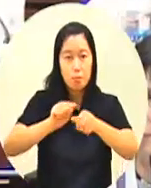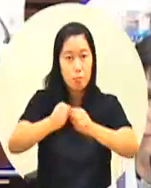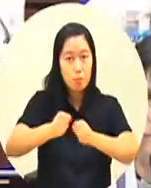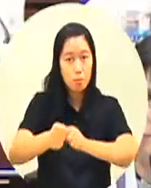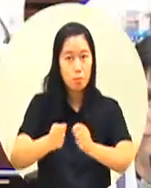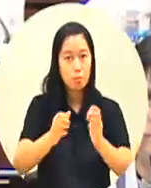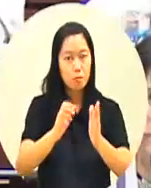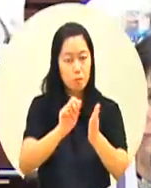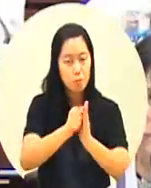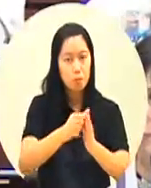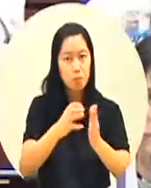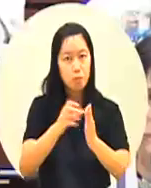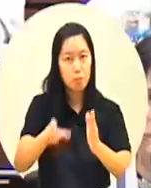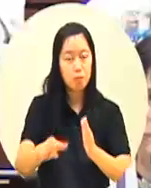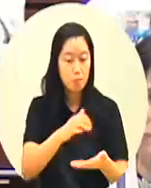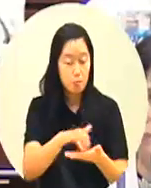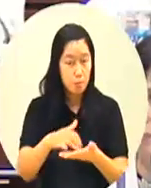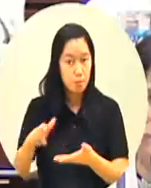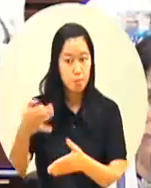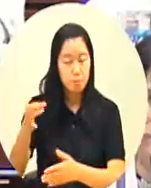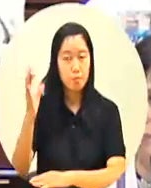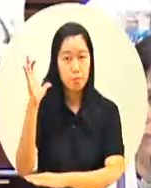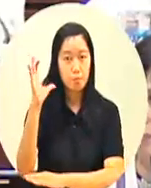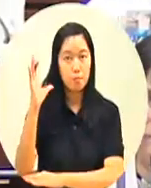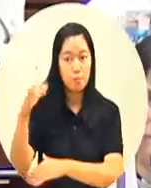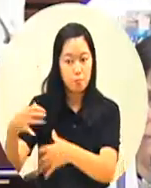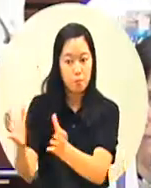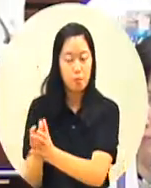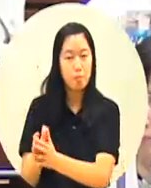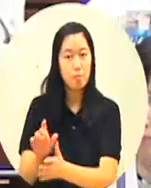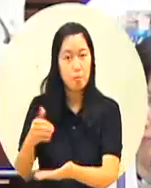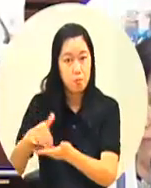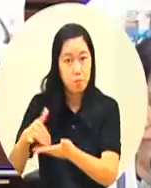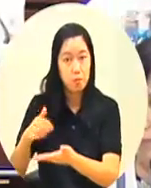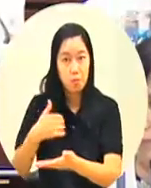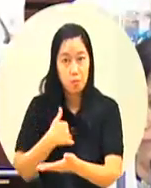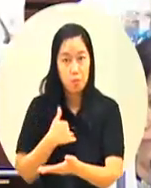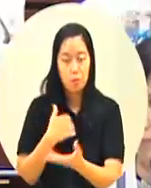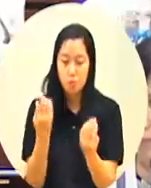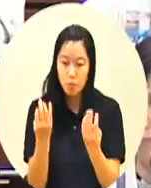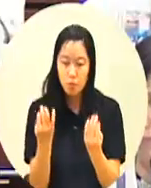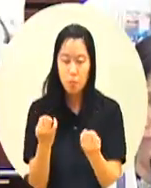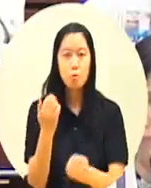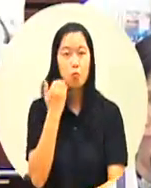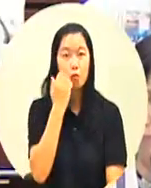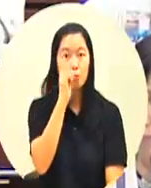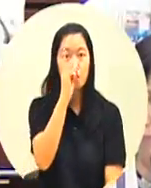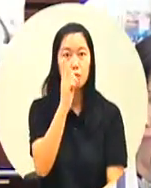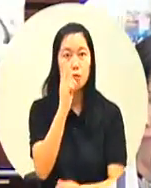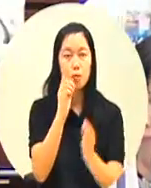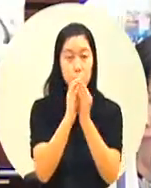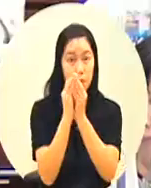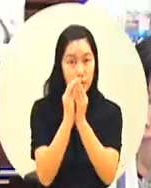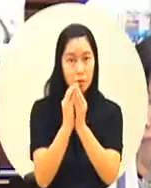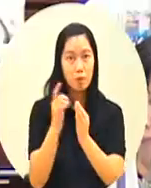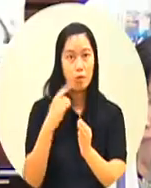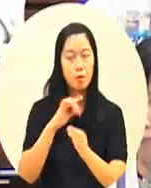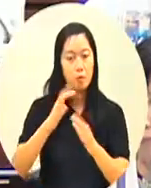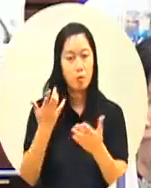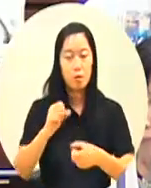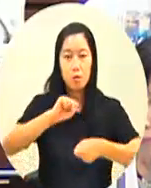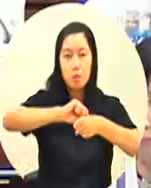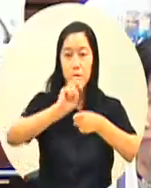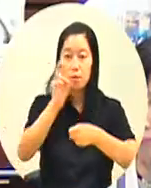算。哦，财政部会去算， okay, okay. 我只是说明数据。如果一兆的话，多出一兆，大概我们可以增加